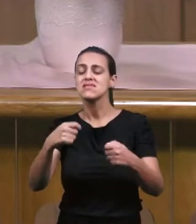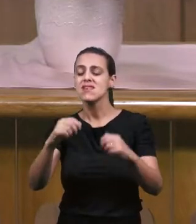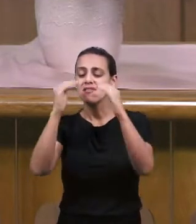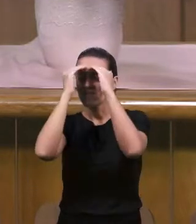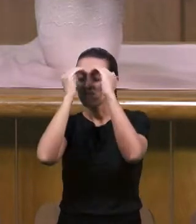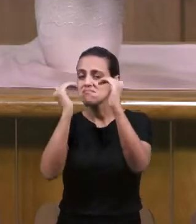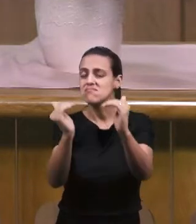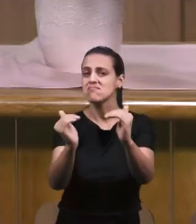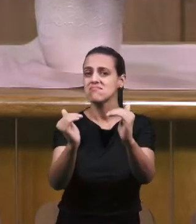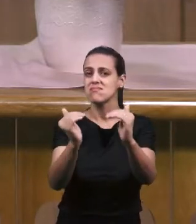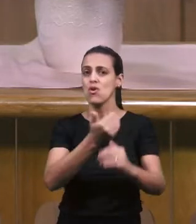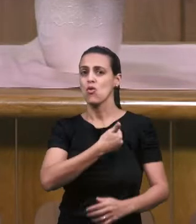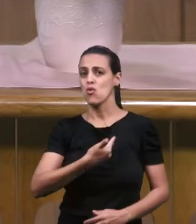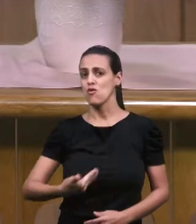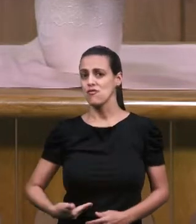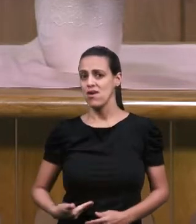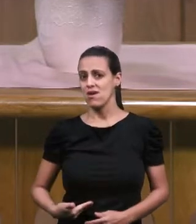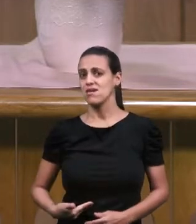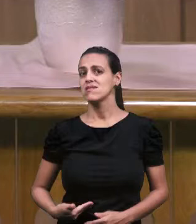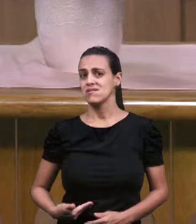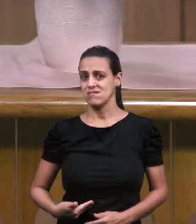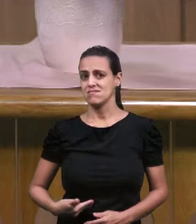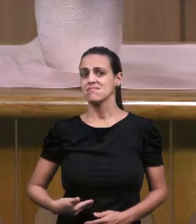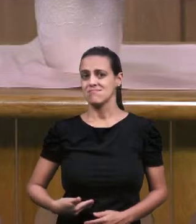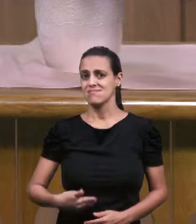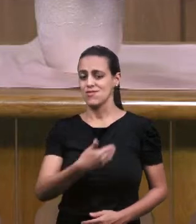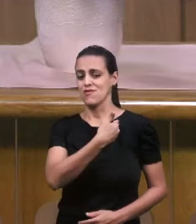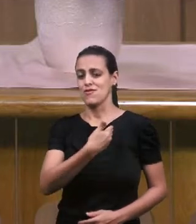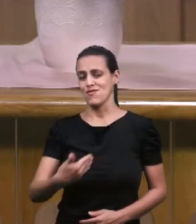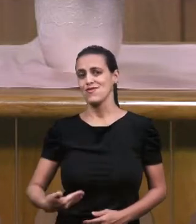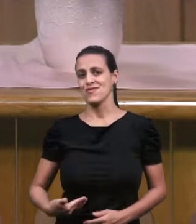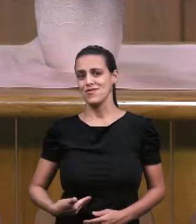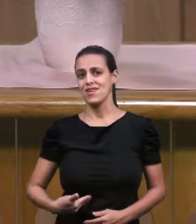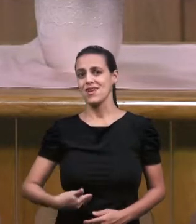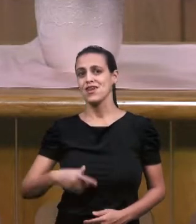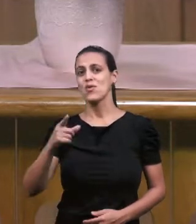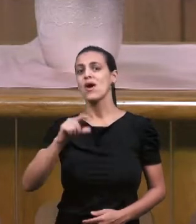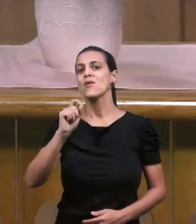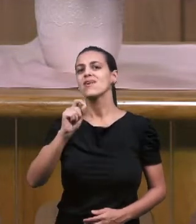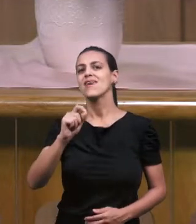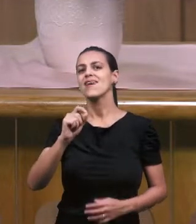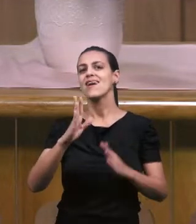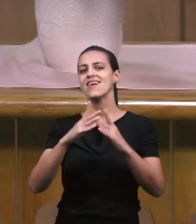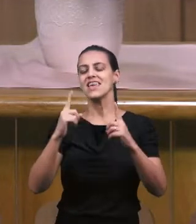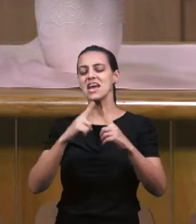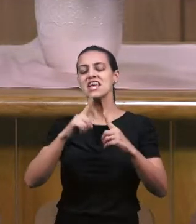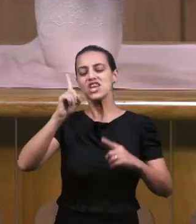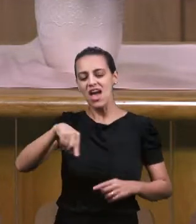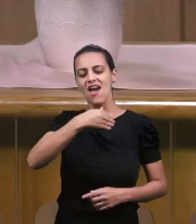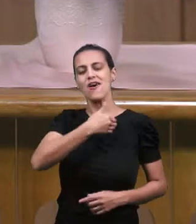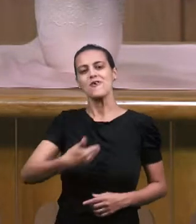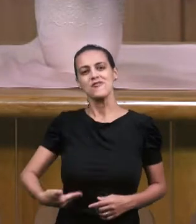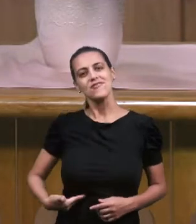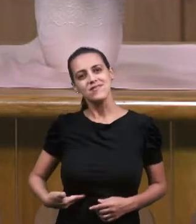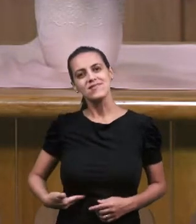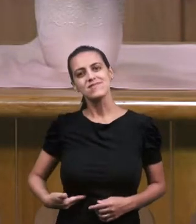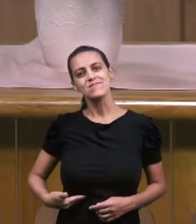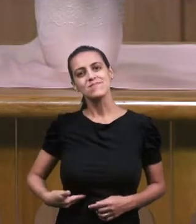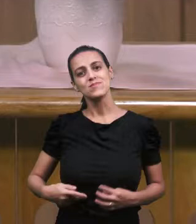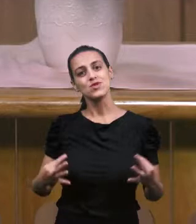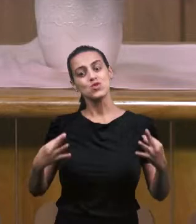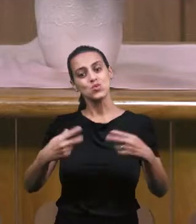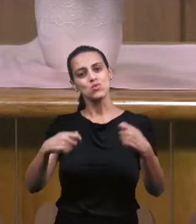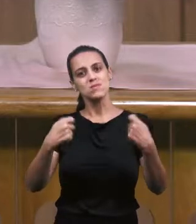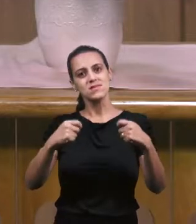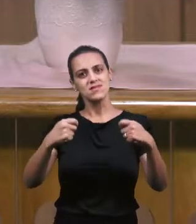que le gouvernement, naturellement, le gouvernement mondial était dans la main de l'Église. L'Église devrait